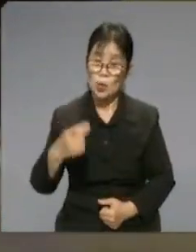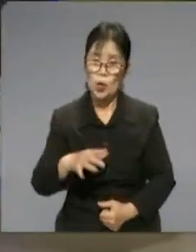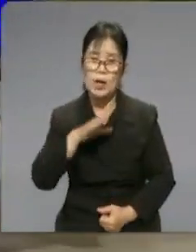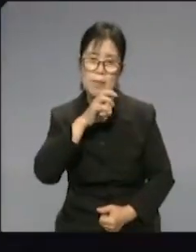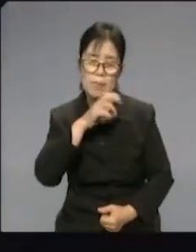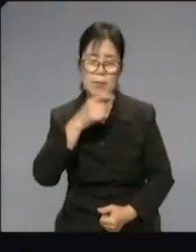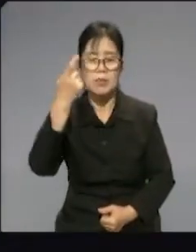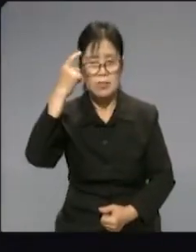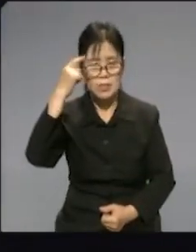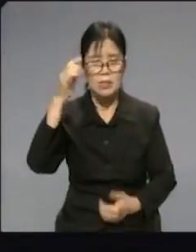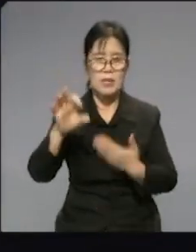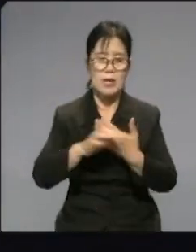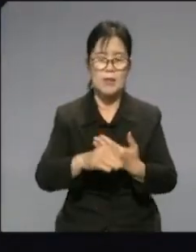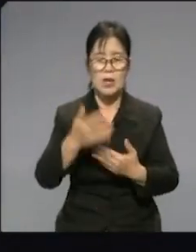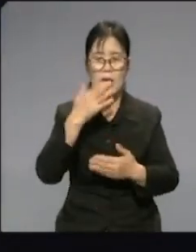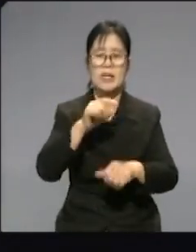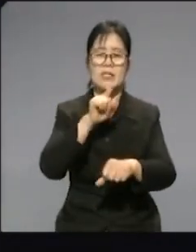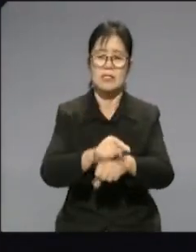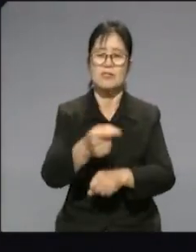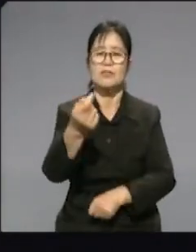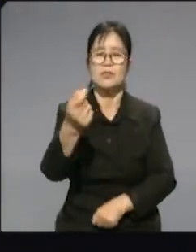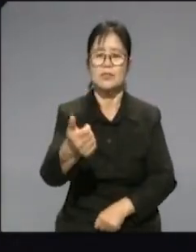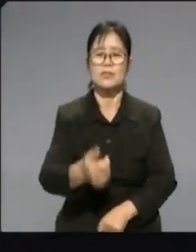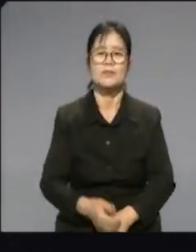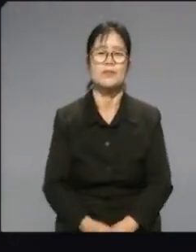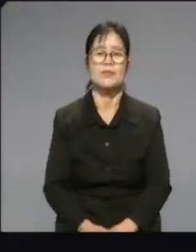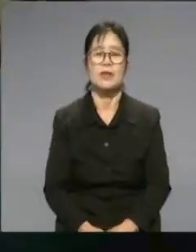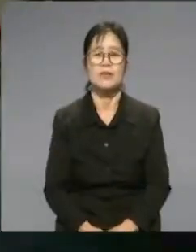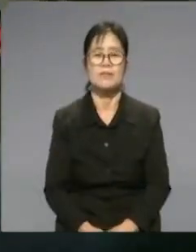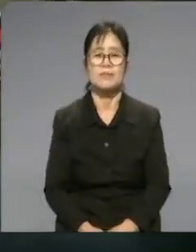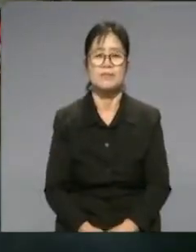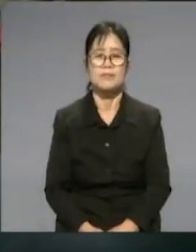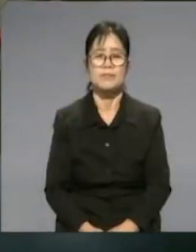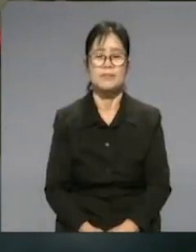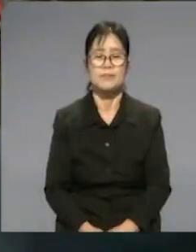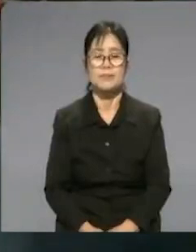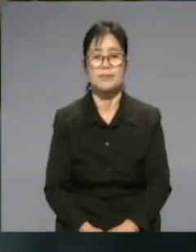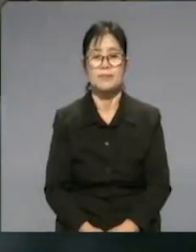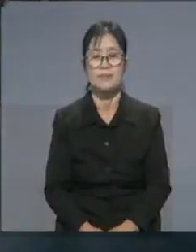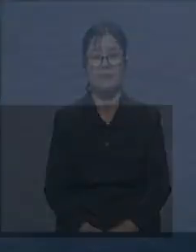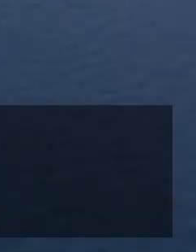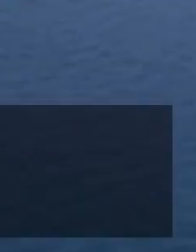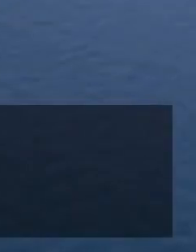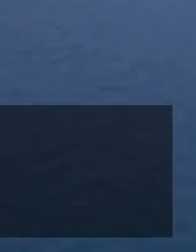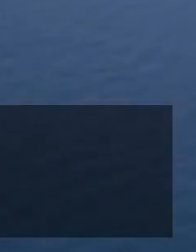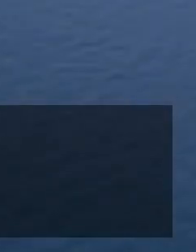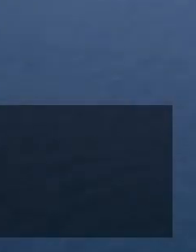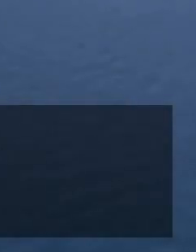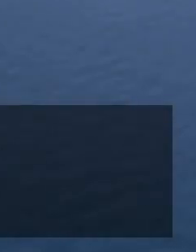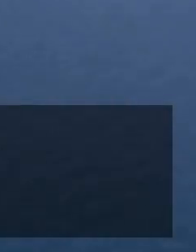반발을 감안하면 가능성은 높지 않습니다. OBS 뉴스 김용재입니다.